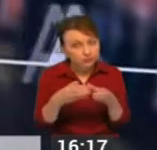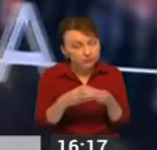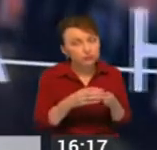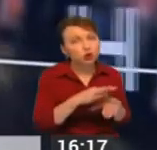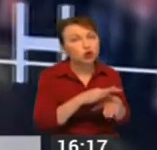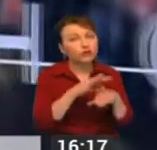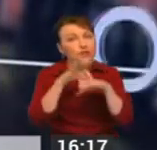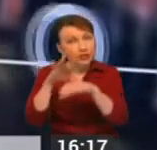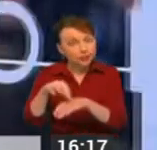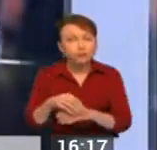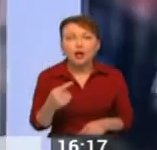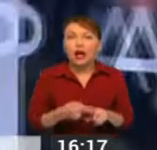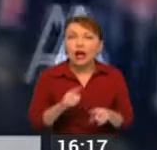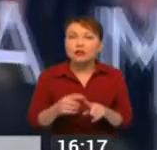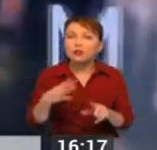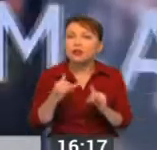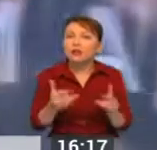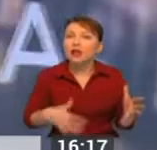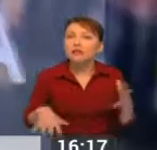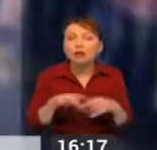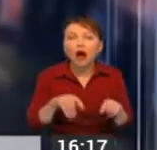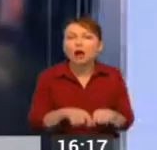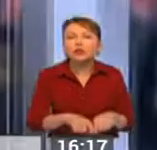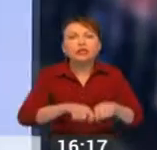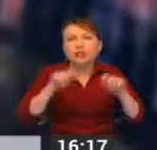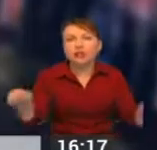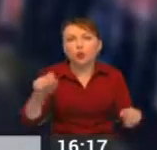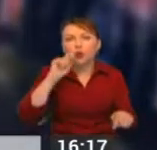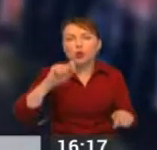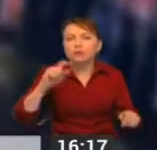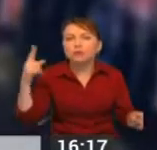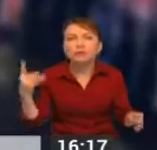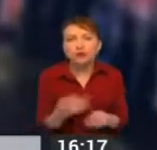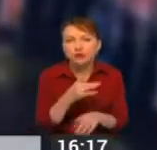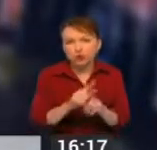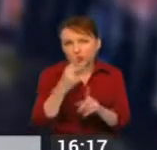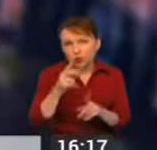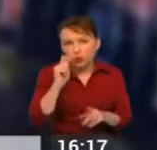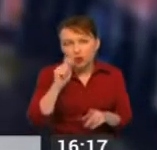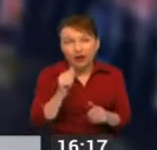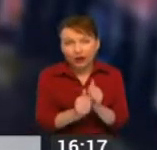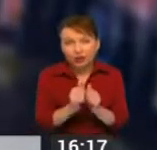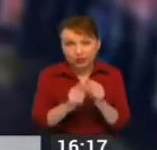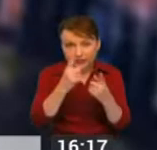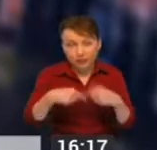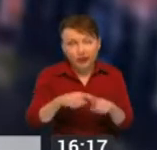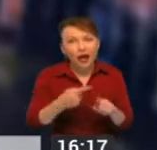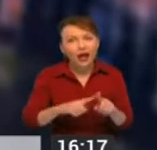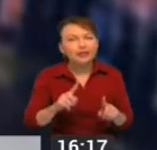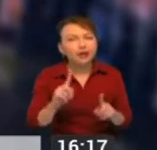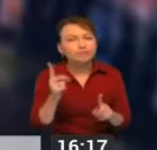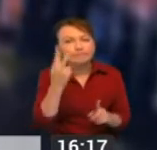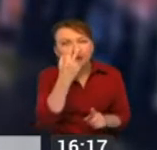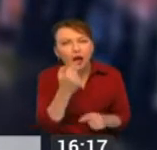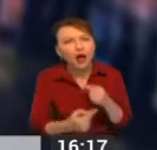знаете, это было вообще для всех открытием Украины. Вот это главное. Каждая страна там – это этнофестиваль. И мы